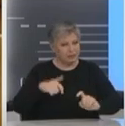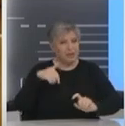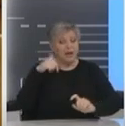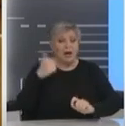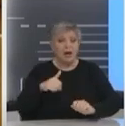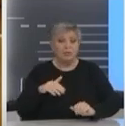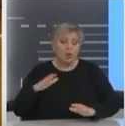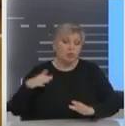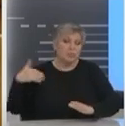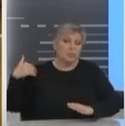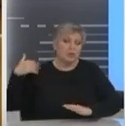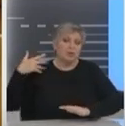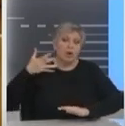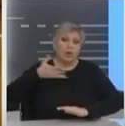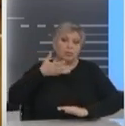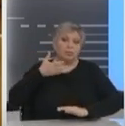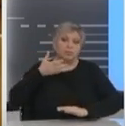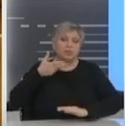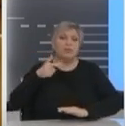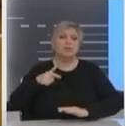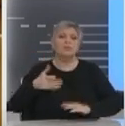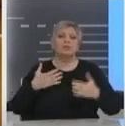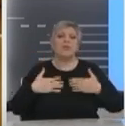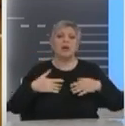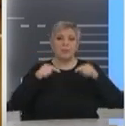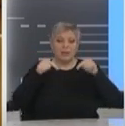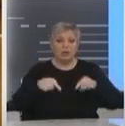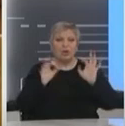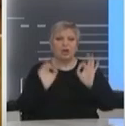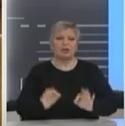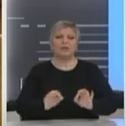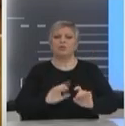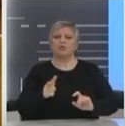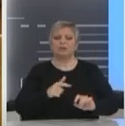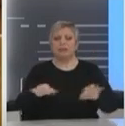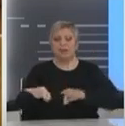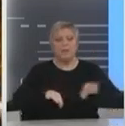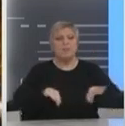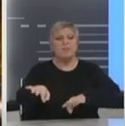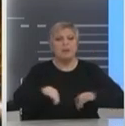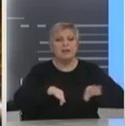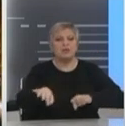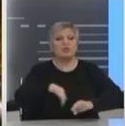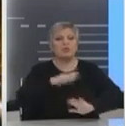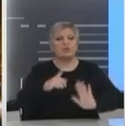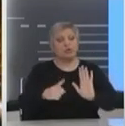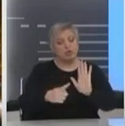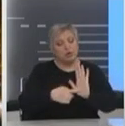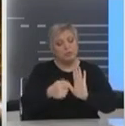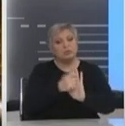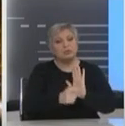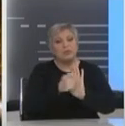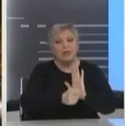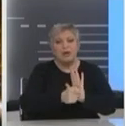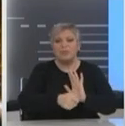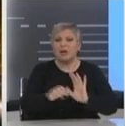μεταρρύθμιση του κτηματολογίου, καθώς και η έγκριση των δασικών χαρτών σε